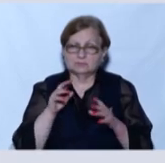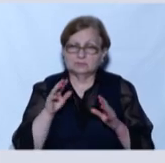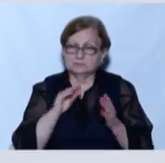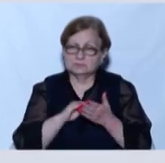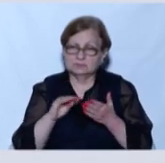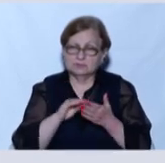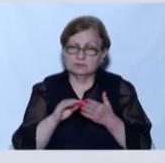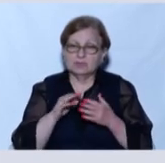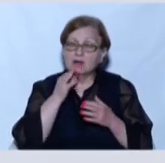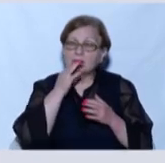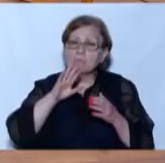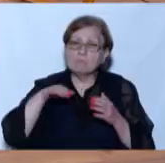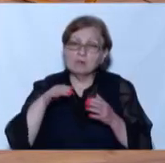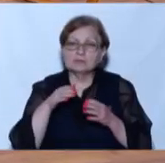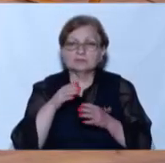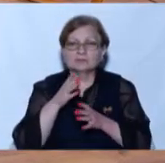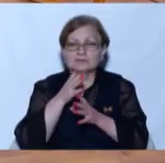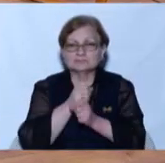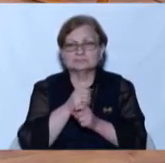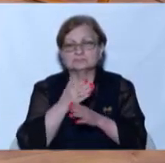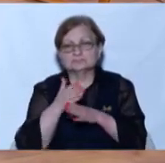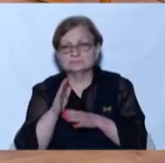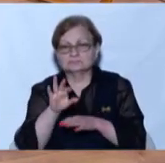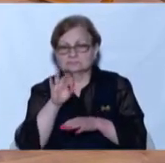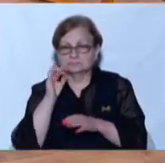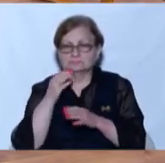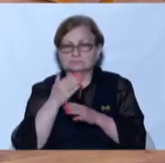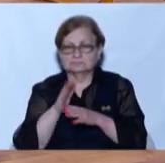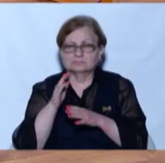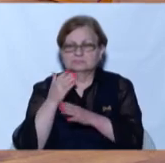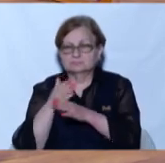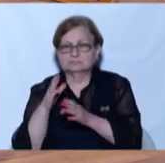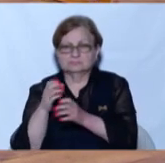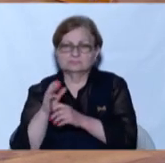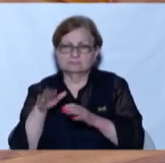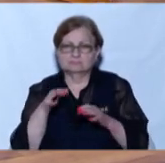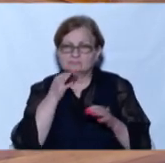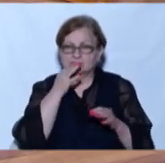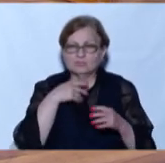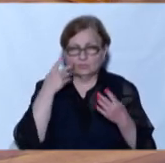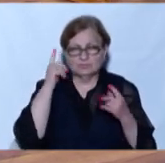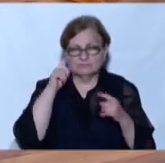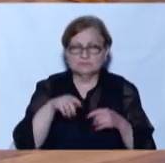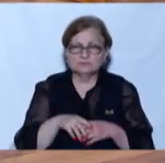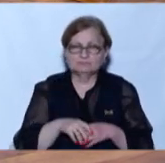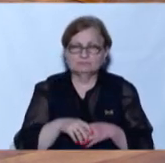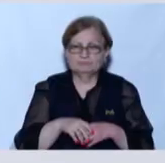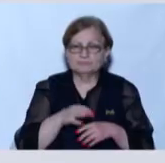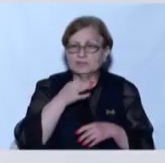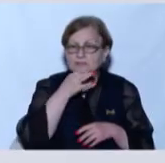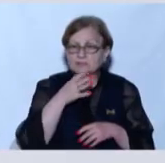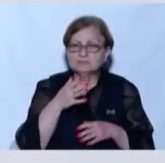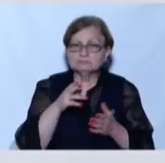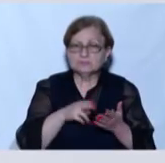უკვე არის დეტალურად განხილვა თუ არის, უნდა ვისაუბროთ იმაზე, რაც ჩვენ უკვე ვიცით. ნებისმიერი წიგნი ეს